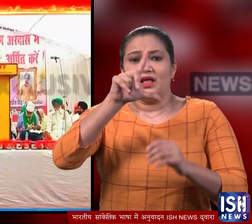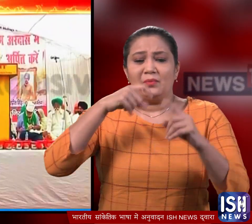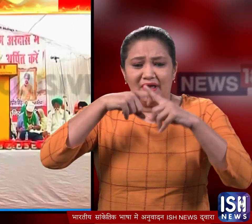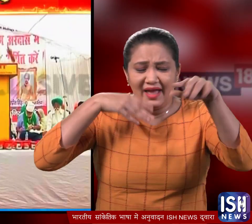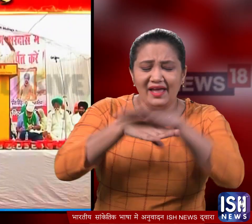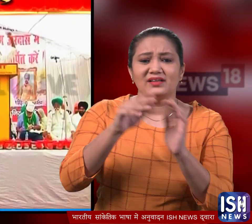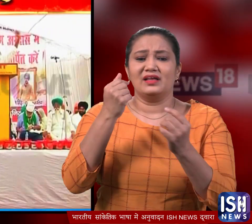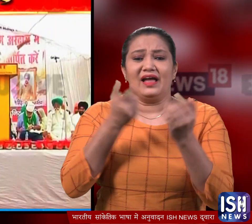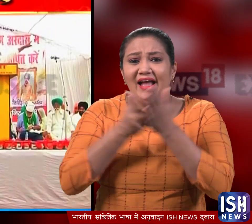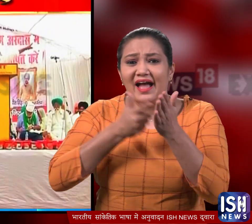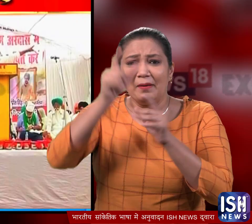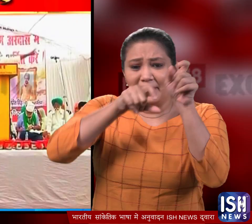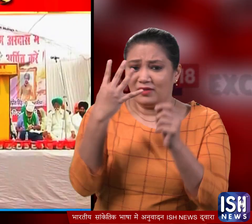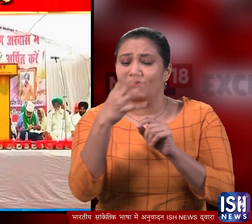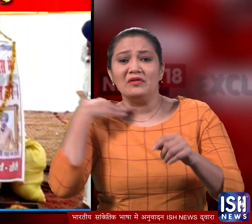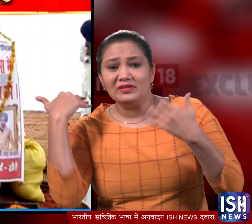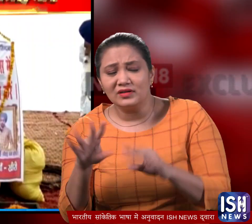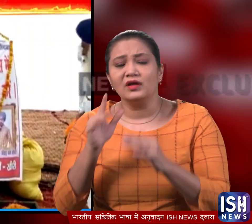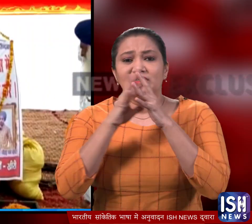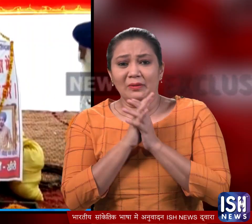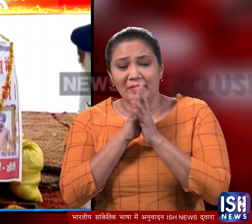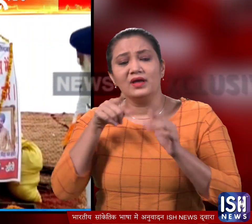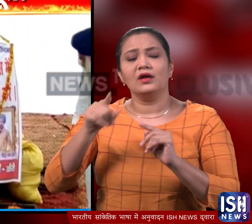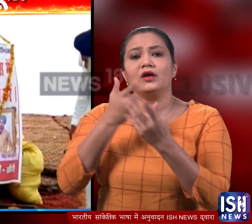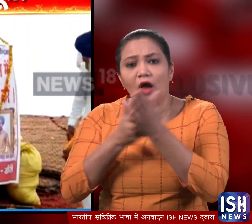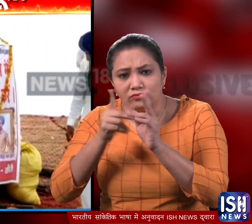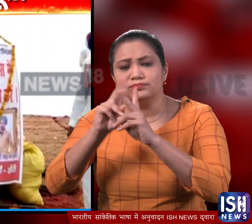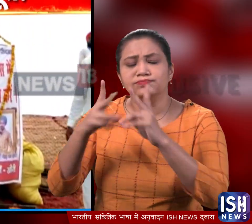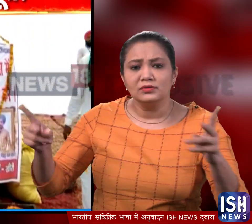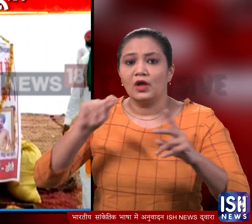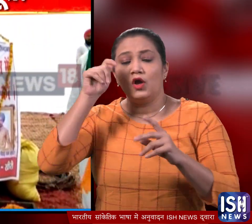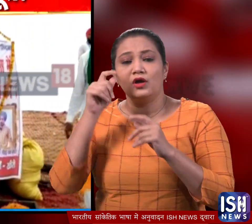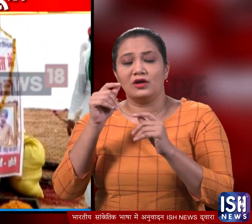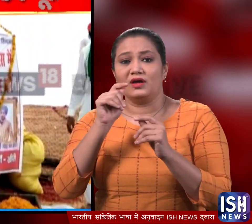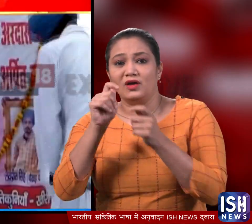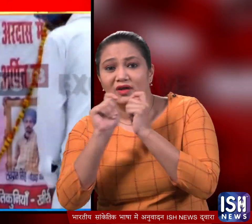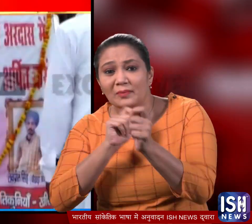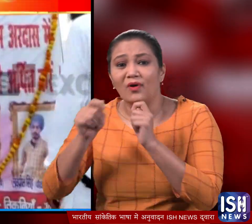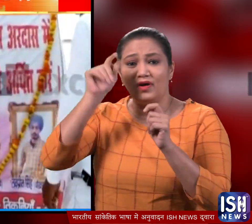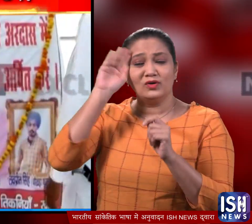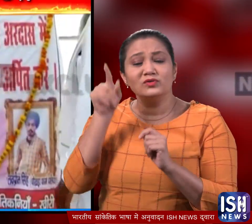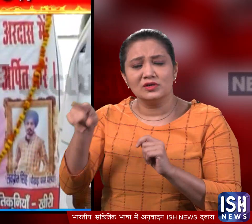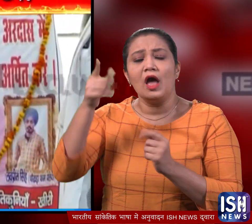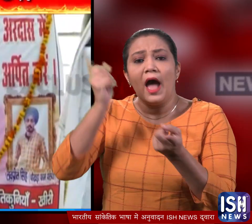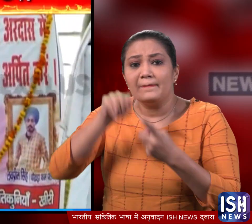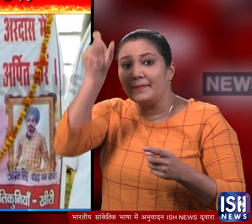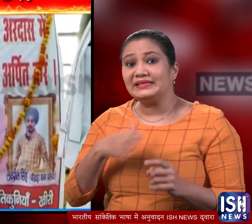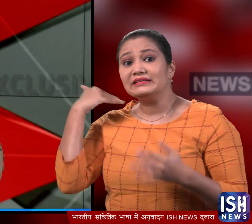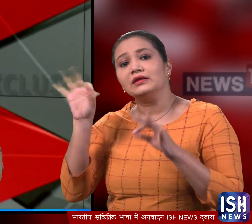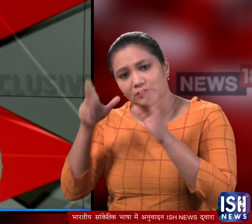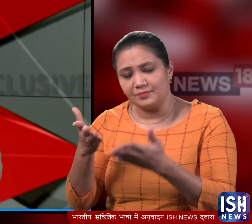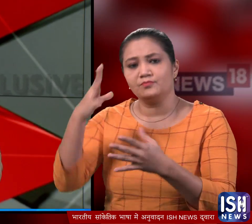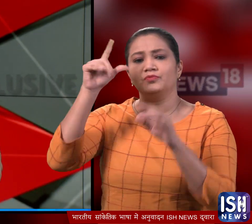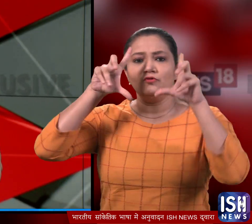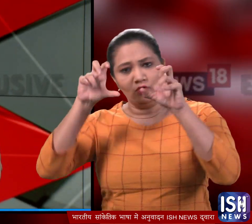लखीमपुर खीरी में मारे गए 4 किसानों की अंतिम अरदास में उन किसानों के अलावा उस पत्रकार की तस्वीर भी रखी गई जिसकी हादसे में मौत हो गई थी।